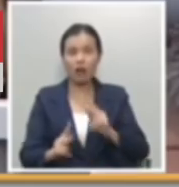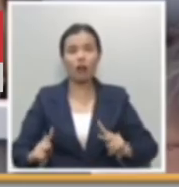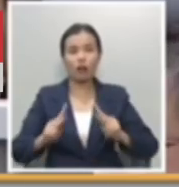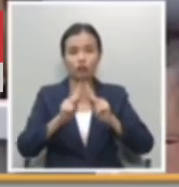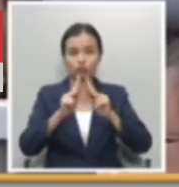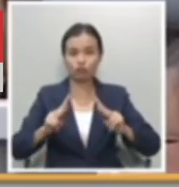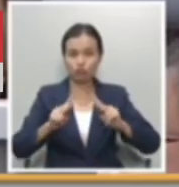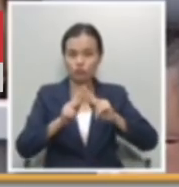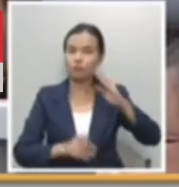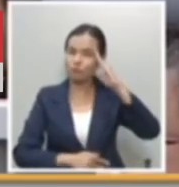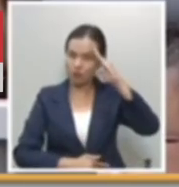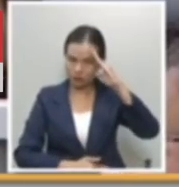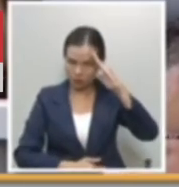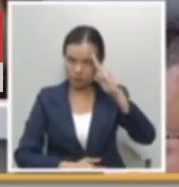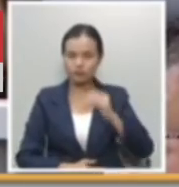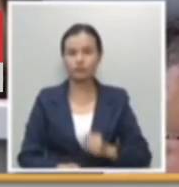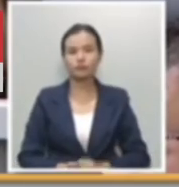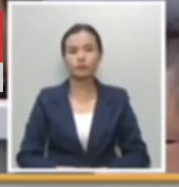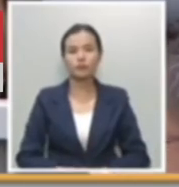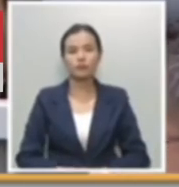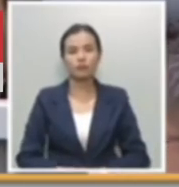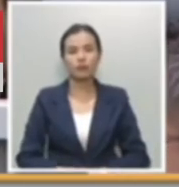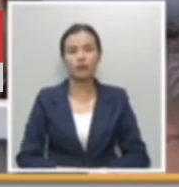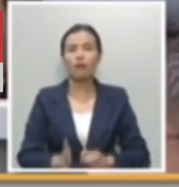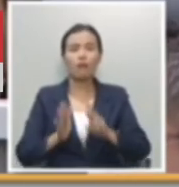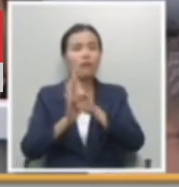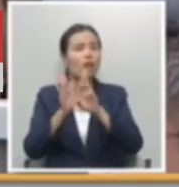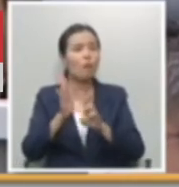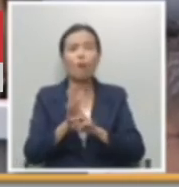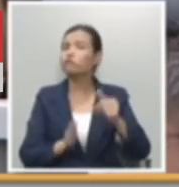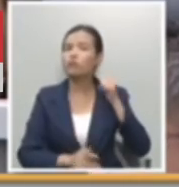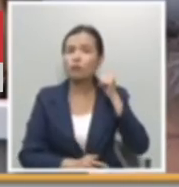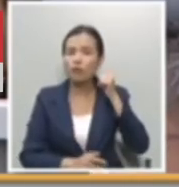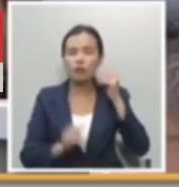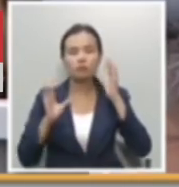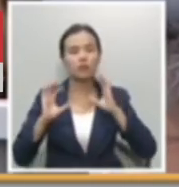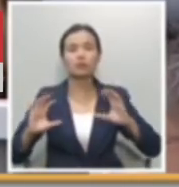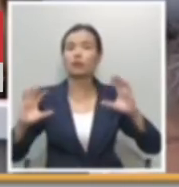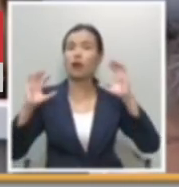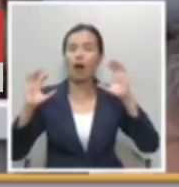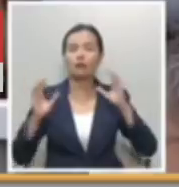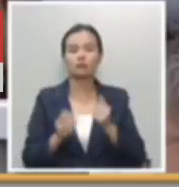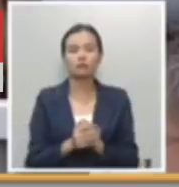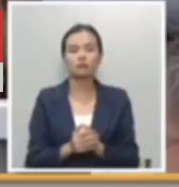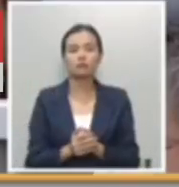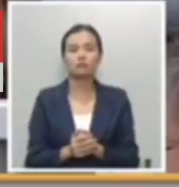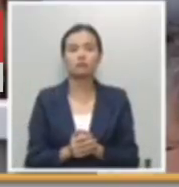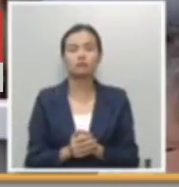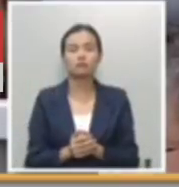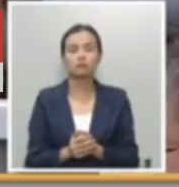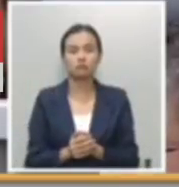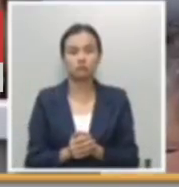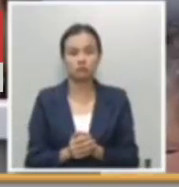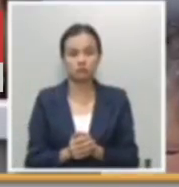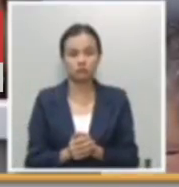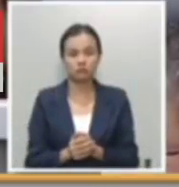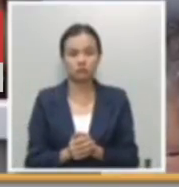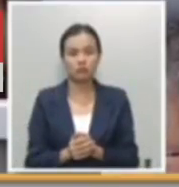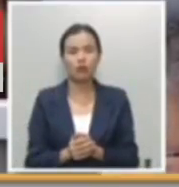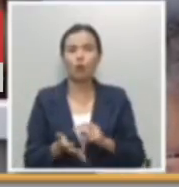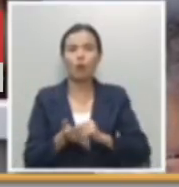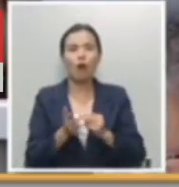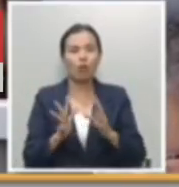ไทยใช้ระบบเดิมๆใช้ระบบราชการปรากฏแม่งแล้วครับไอติมละล